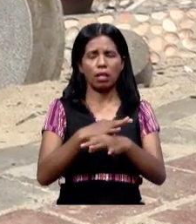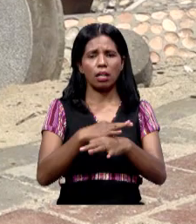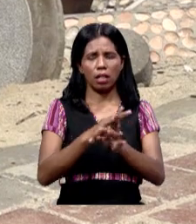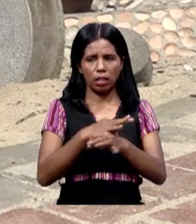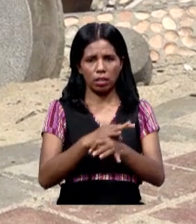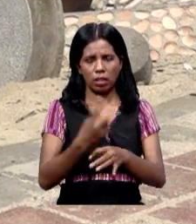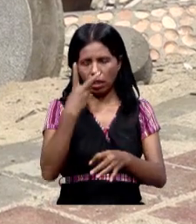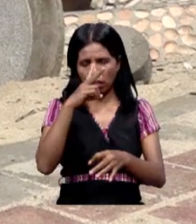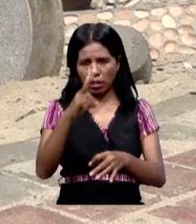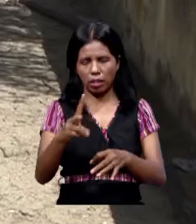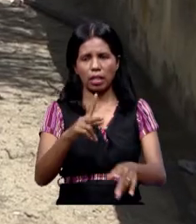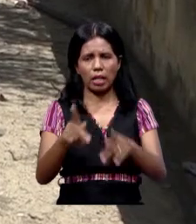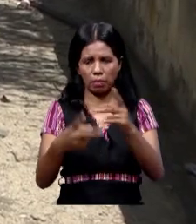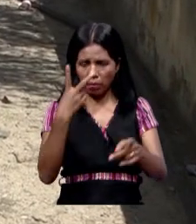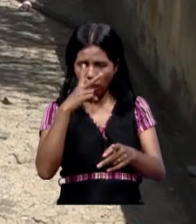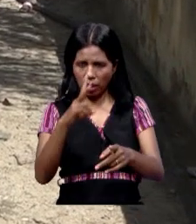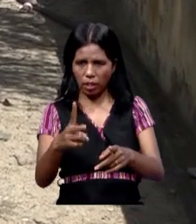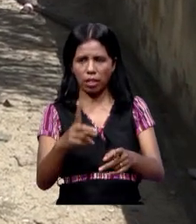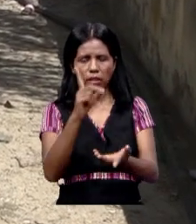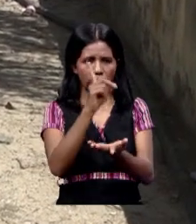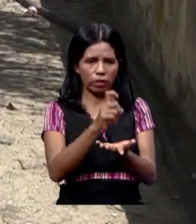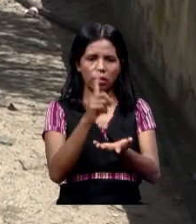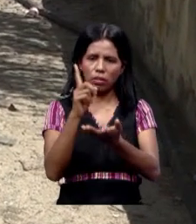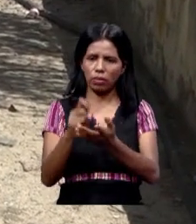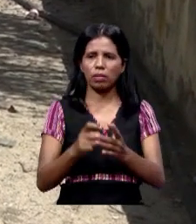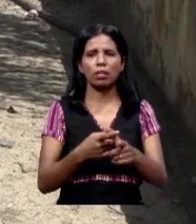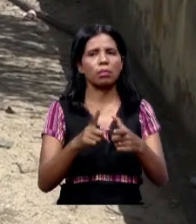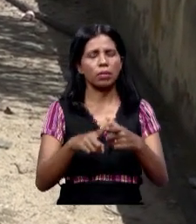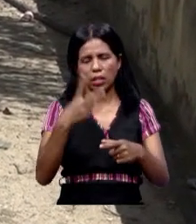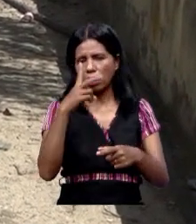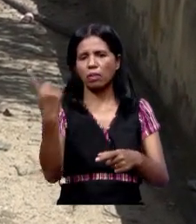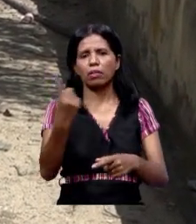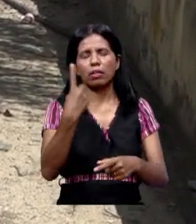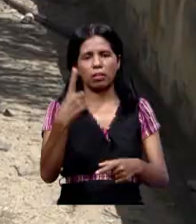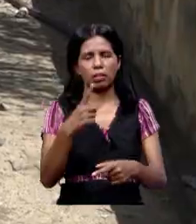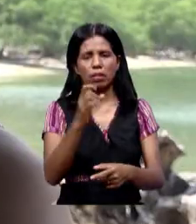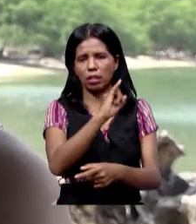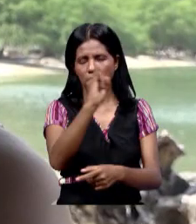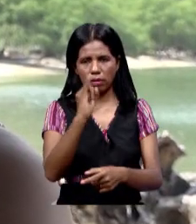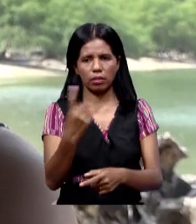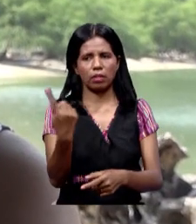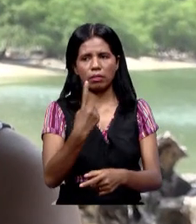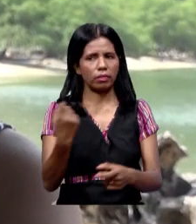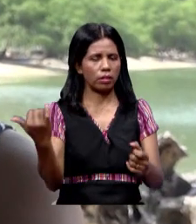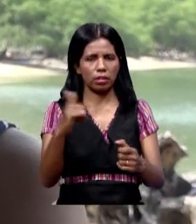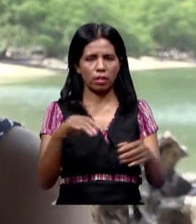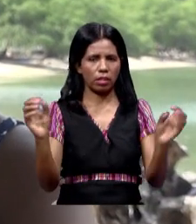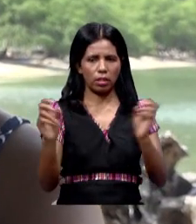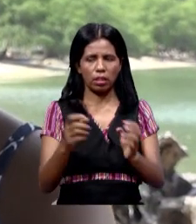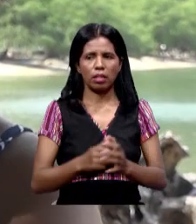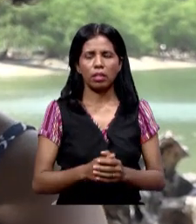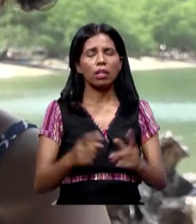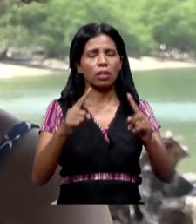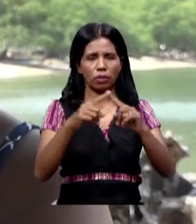sira mare tusi tusi mun mare hare hase foto sai foto re hare de entrevista entrevista na fate sila we ne to